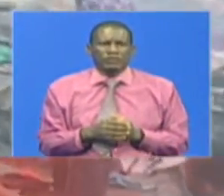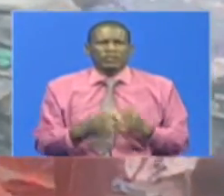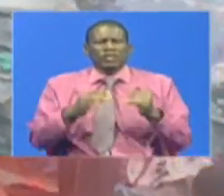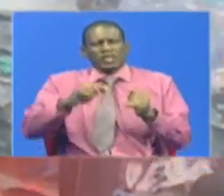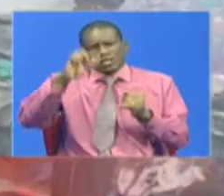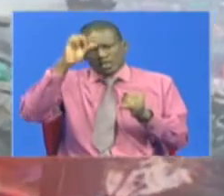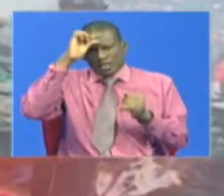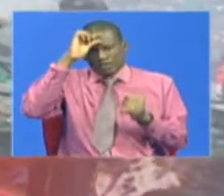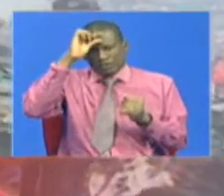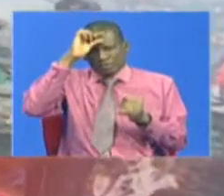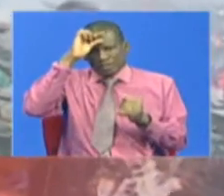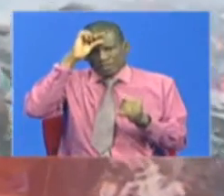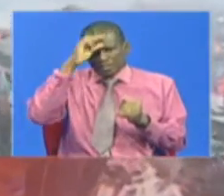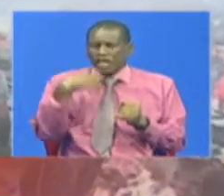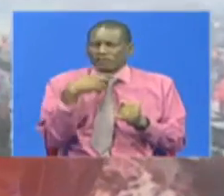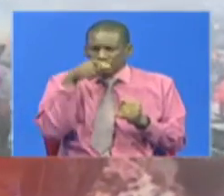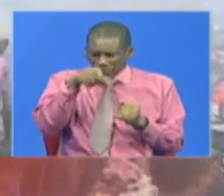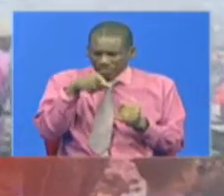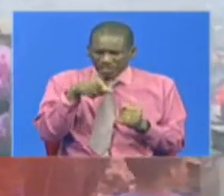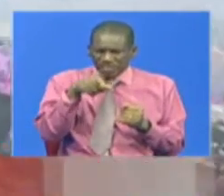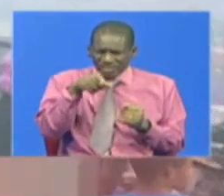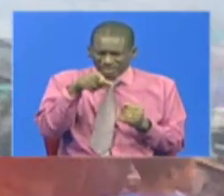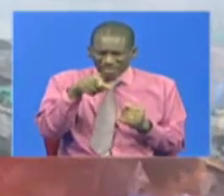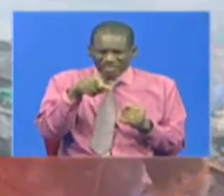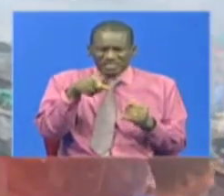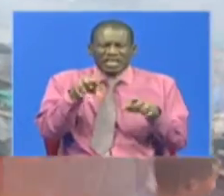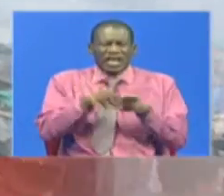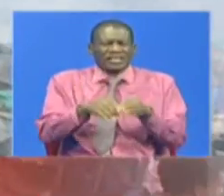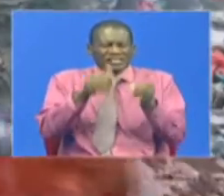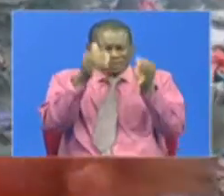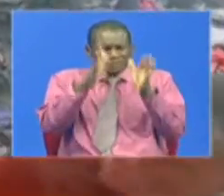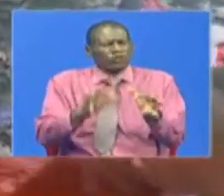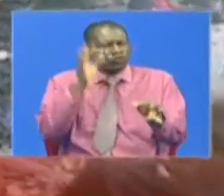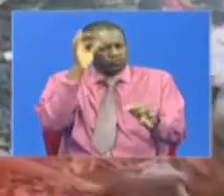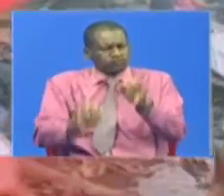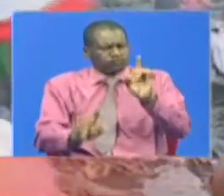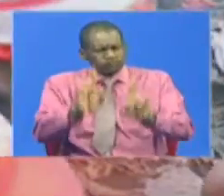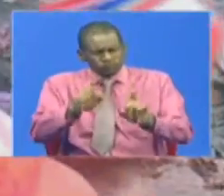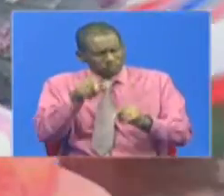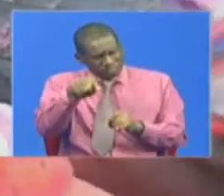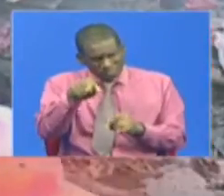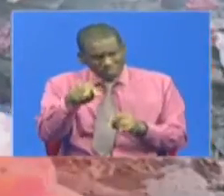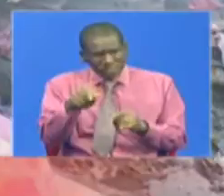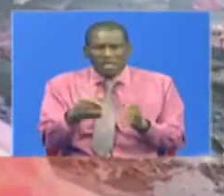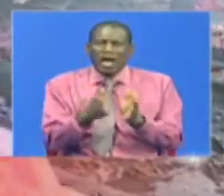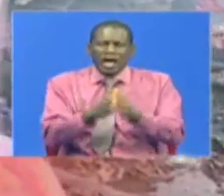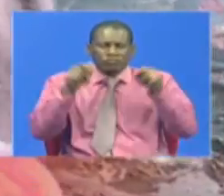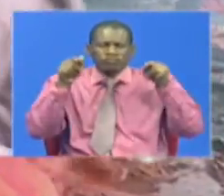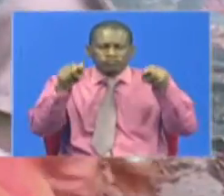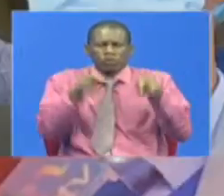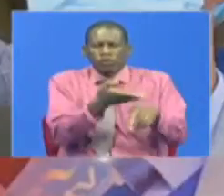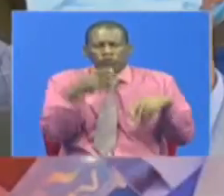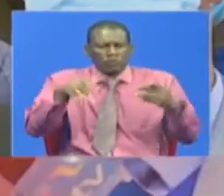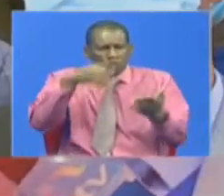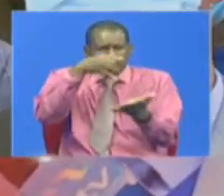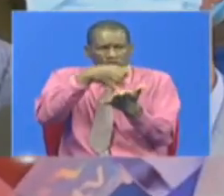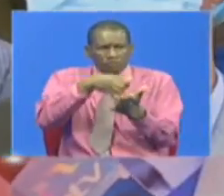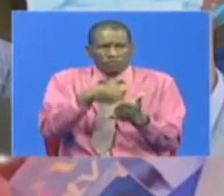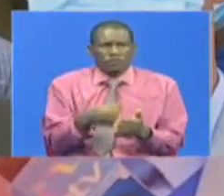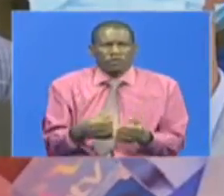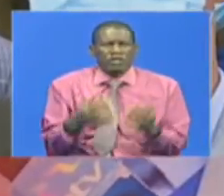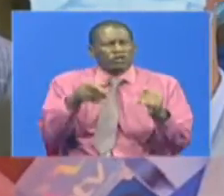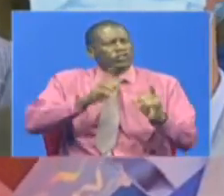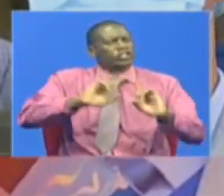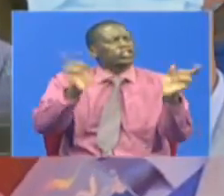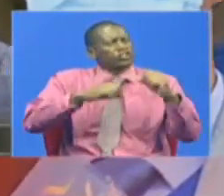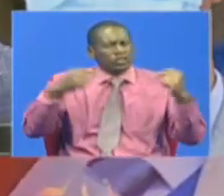Serikali imeutaja mkasa huu kama wa kusababishwa makusudi, huku ikiwakashifu waliohusika. This was not an accident. This